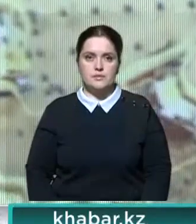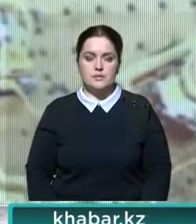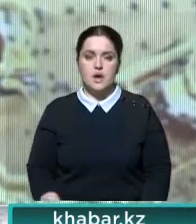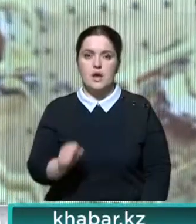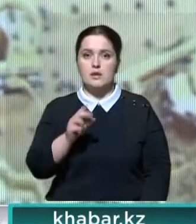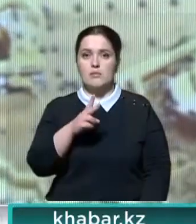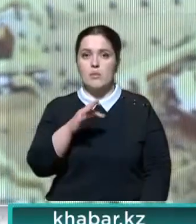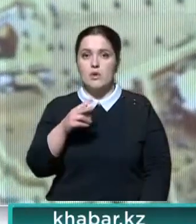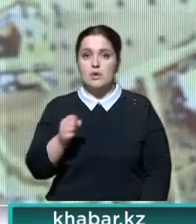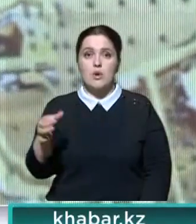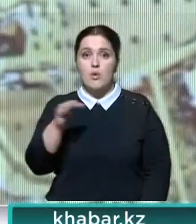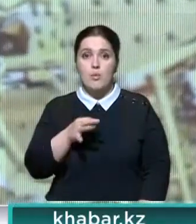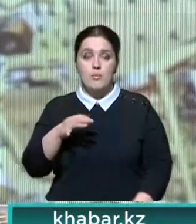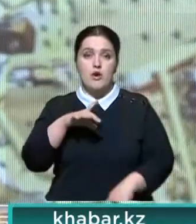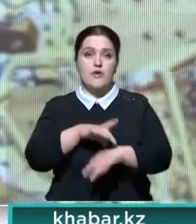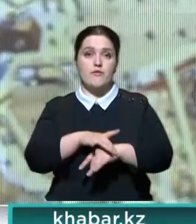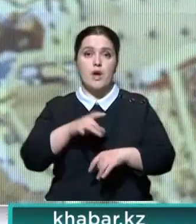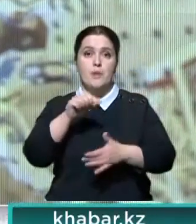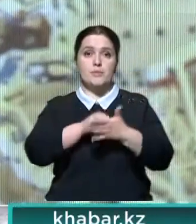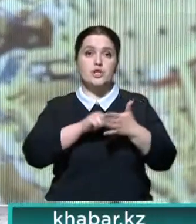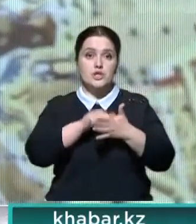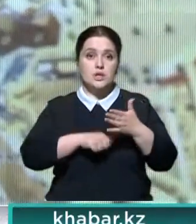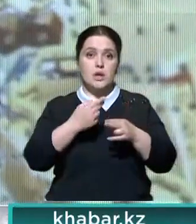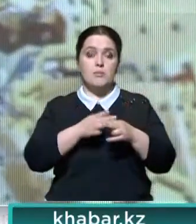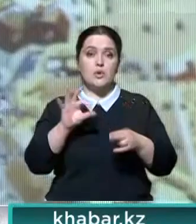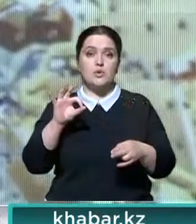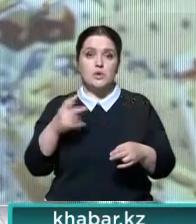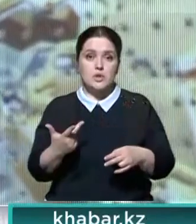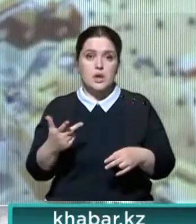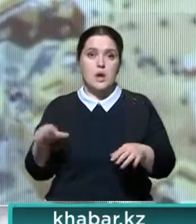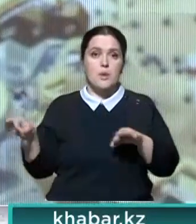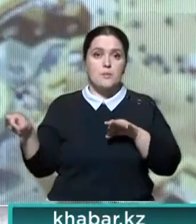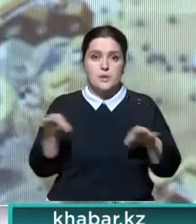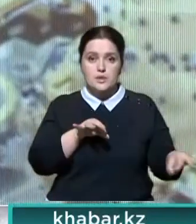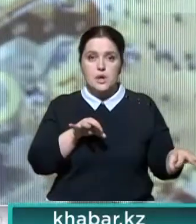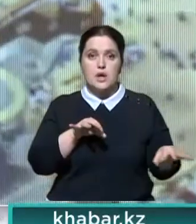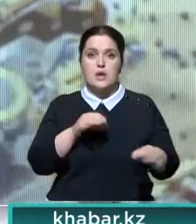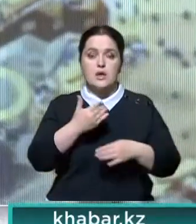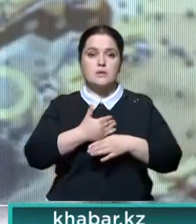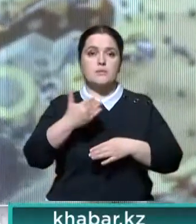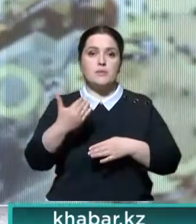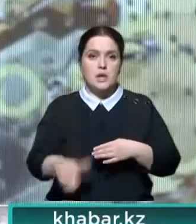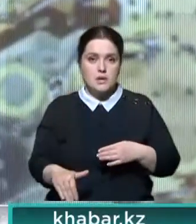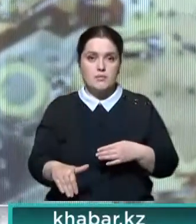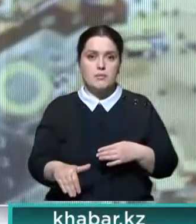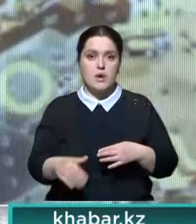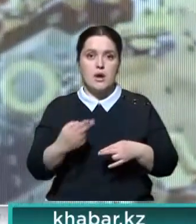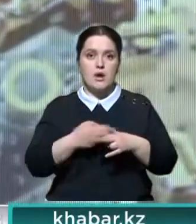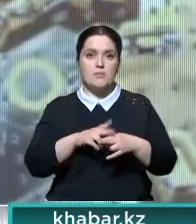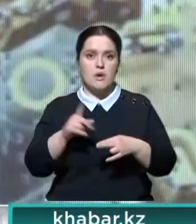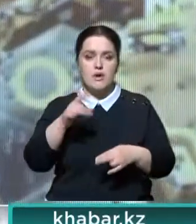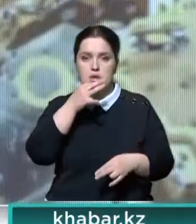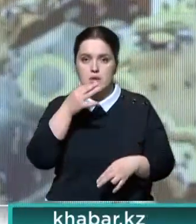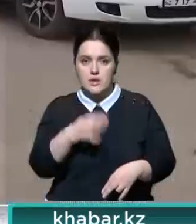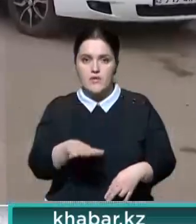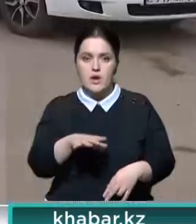Между тем, в Акмолинской области выяснили главную причину, из-за которой бригады скорой помощи приезжают по вызову к пациентам с опозданием, что в свою очередь